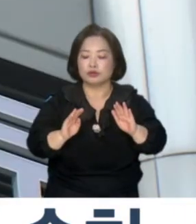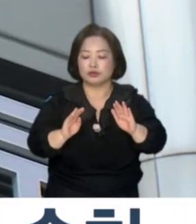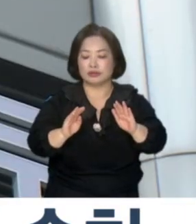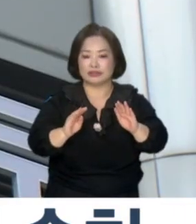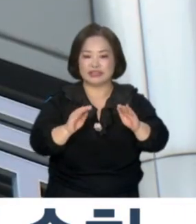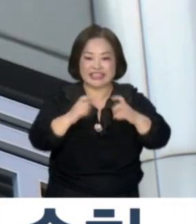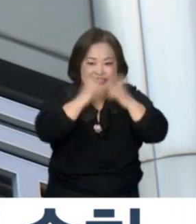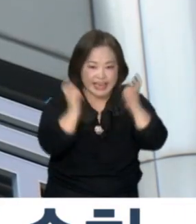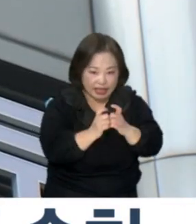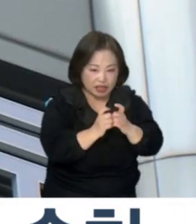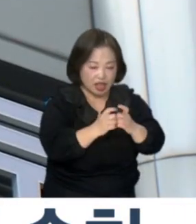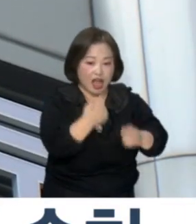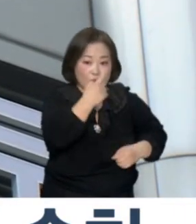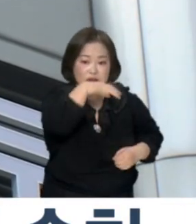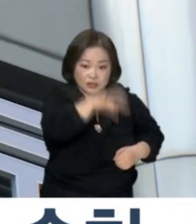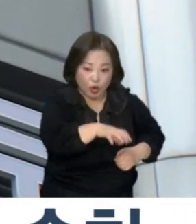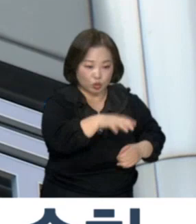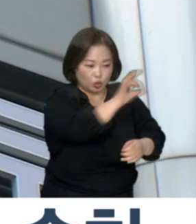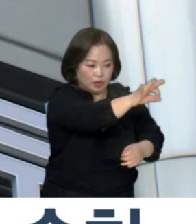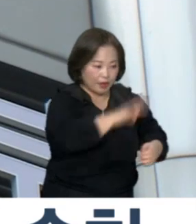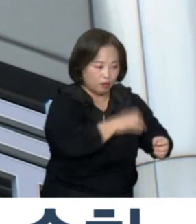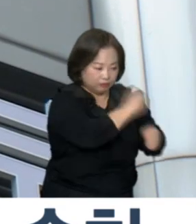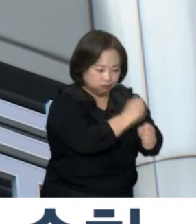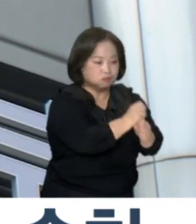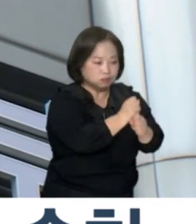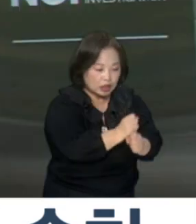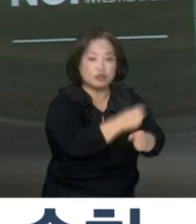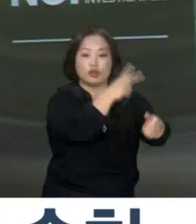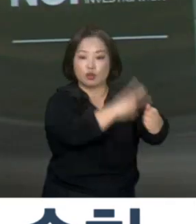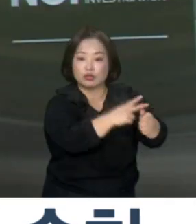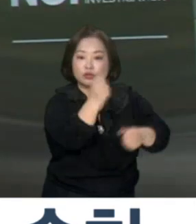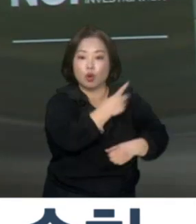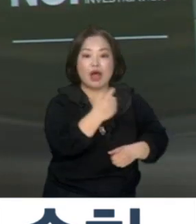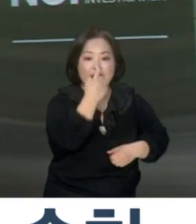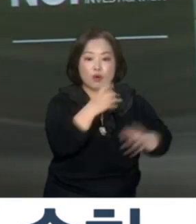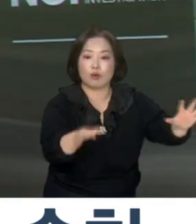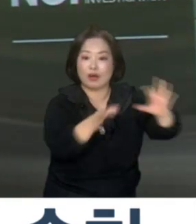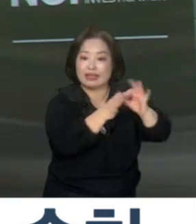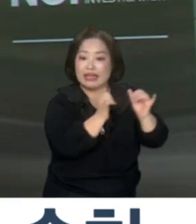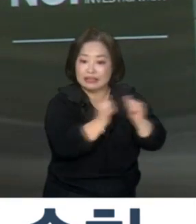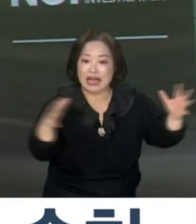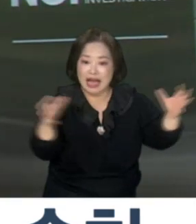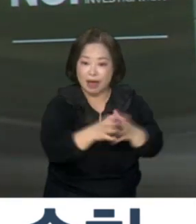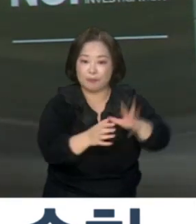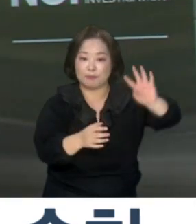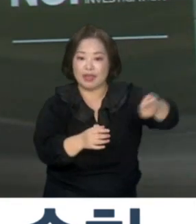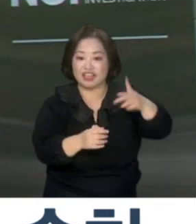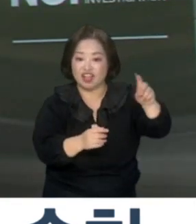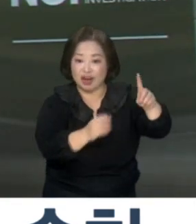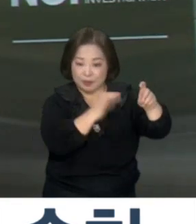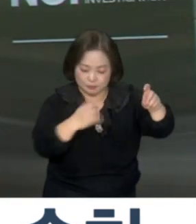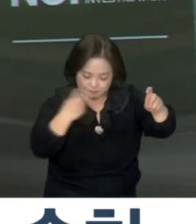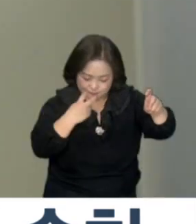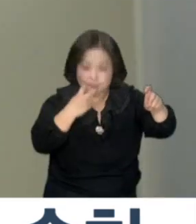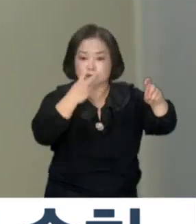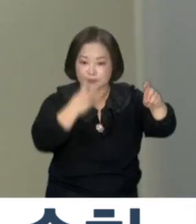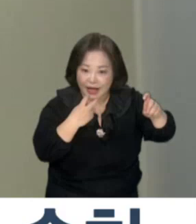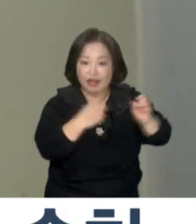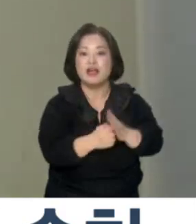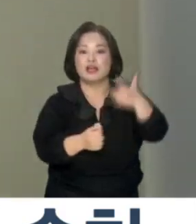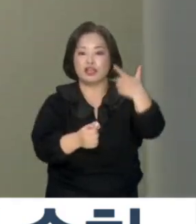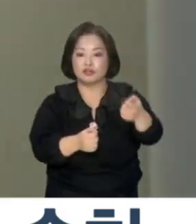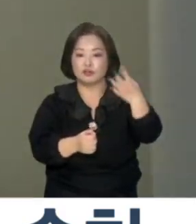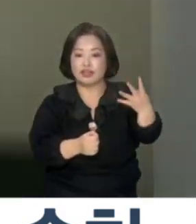업체로부터 돈을 받고 문제를 넘긴 전현직 교사와 학원 관계자 등 모두 11명을 수사해 예